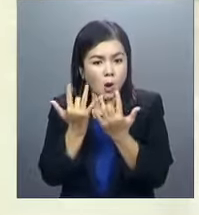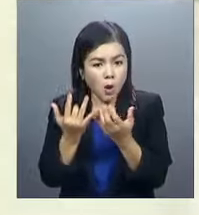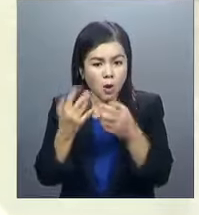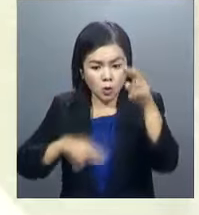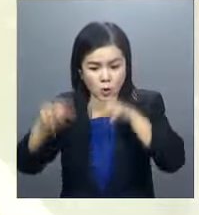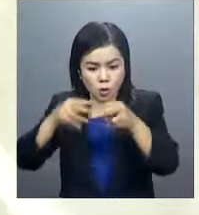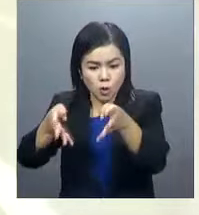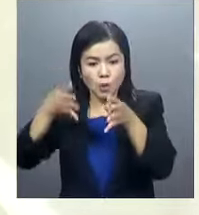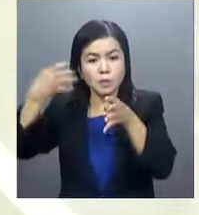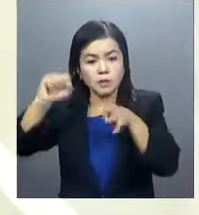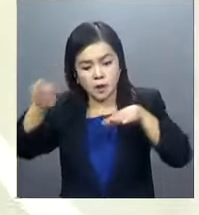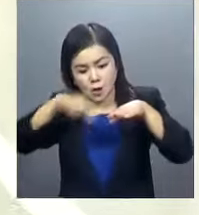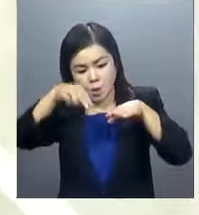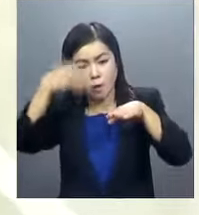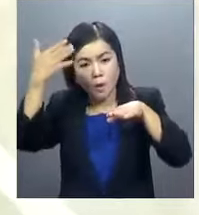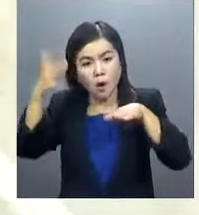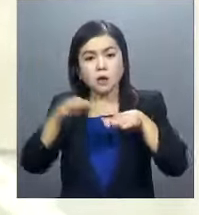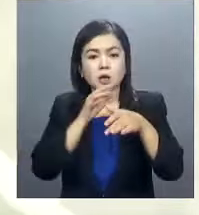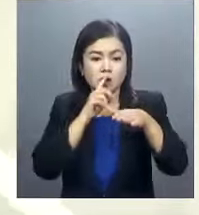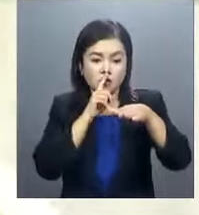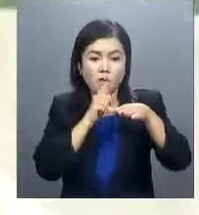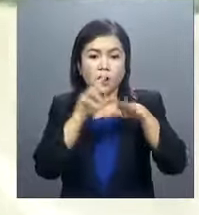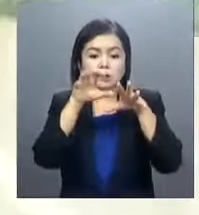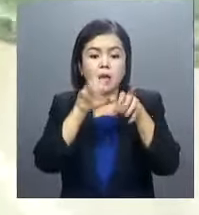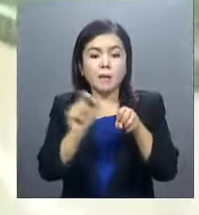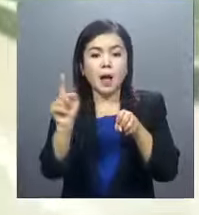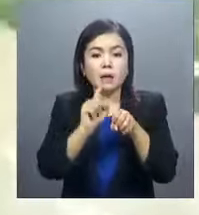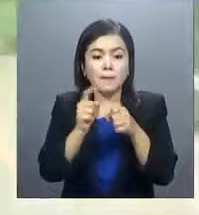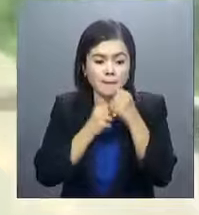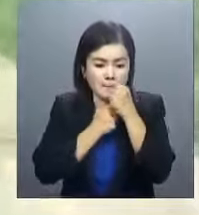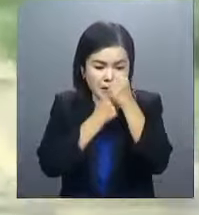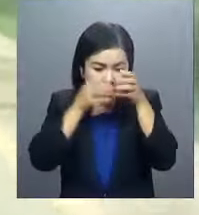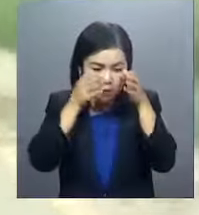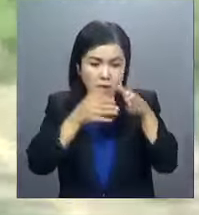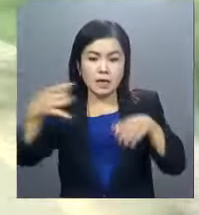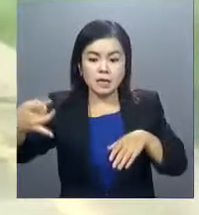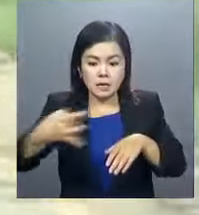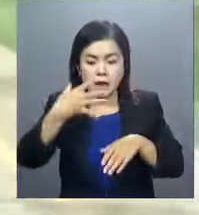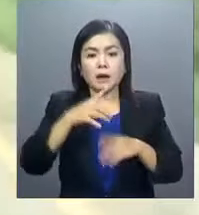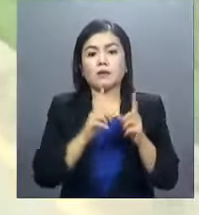บรรทุกคันนี้เพื่อติดตามคนขับมาดำเนินคดีในข้อหาพยายามฆ่าค่ะ